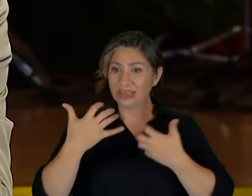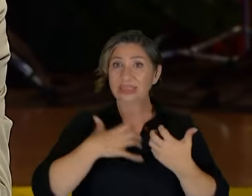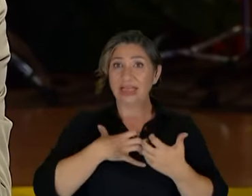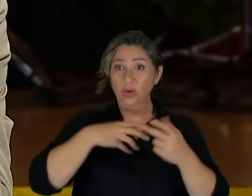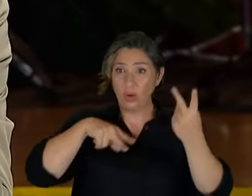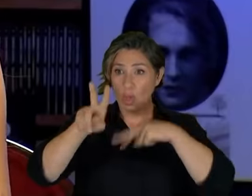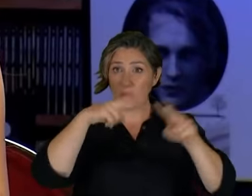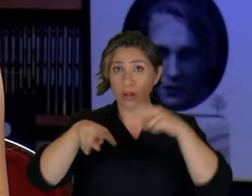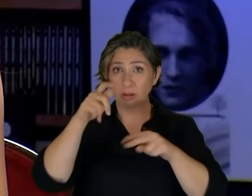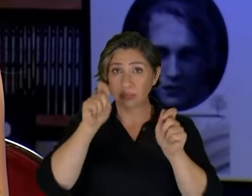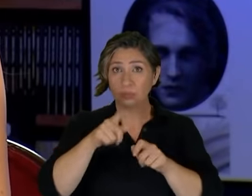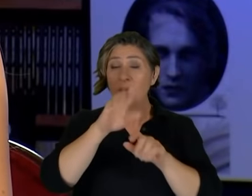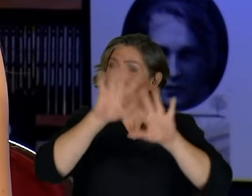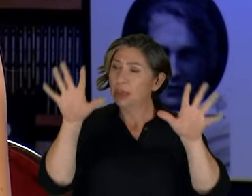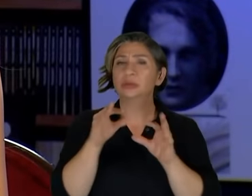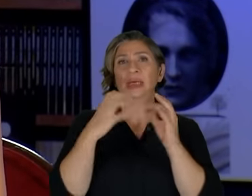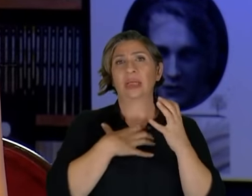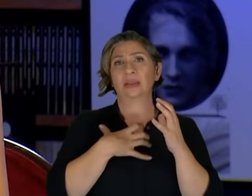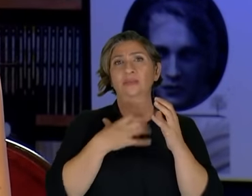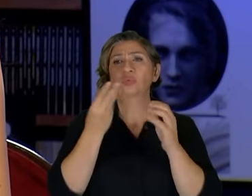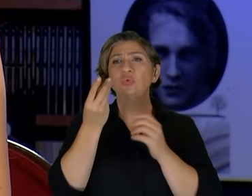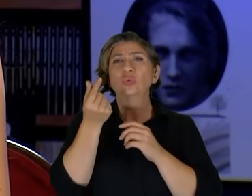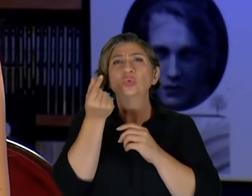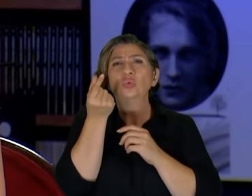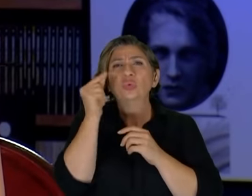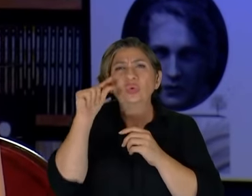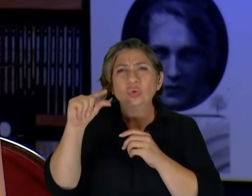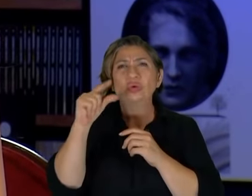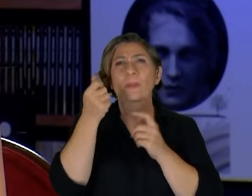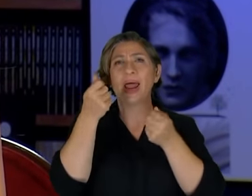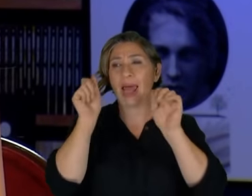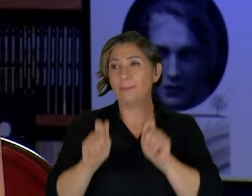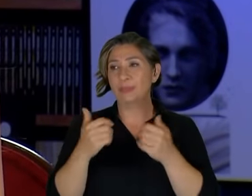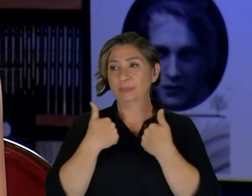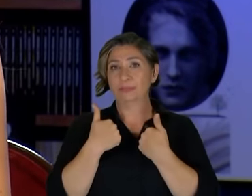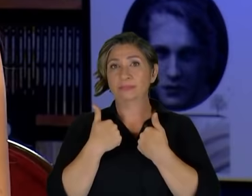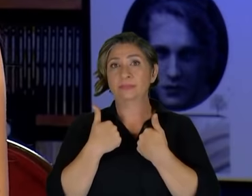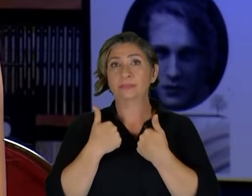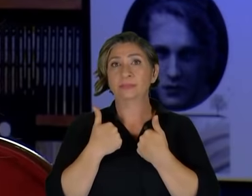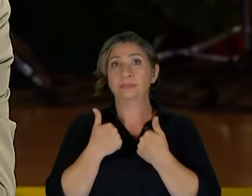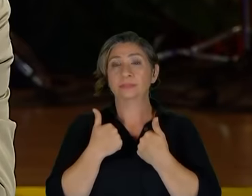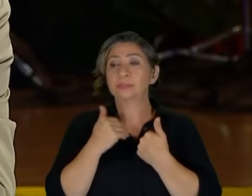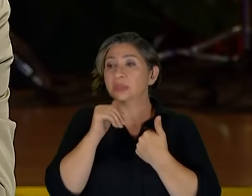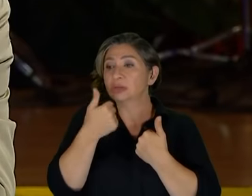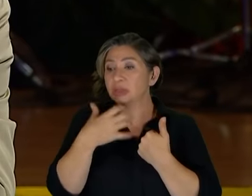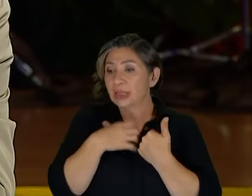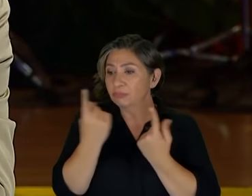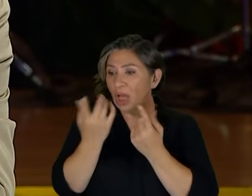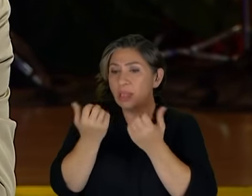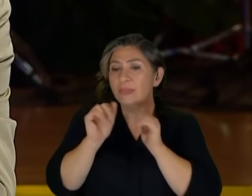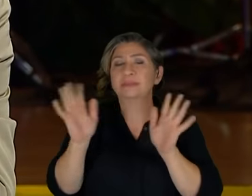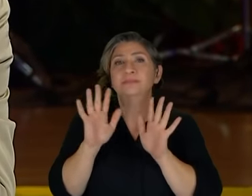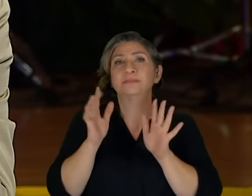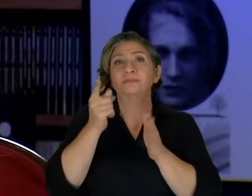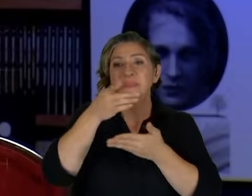yol paralarınızla mı yapıyorsunuz? Evet, her şeye ve çok küçük bir parayla yaptım ben bunu aslında. Ve hiç kendime bir şey almadım ve